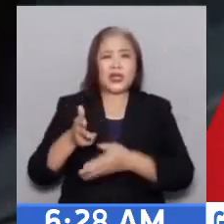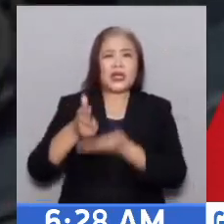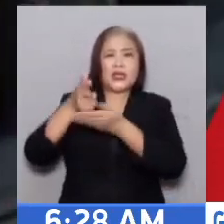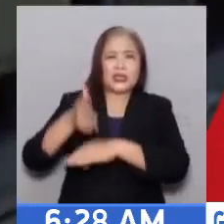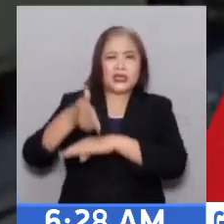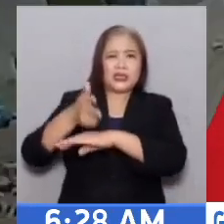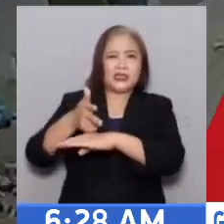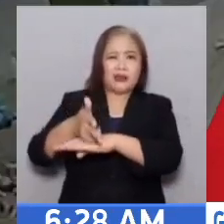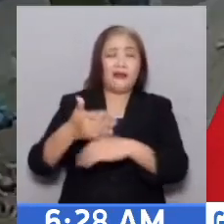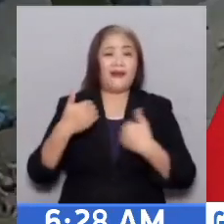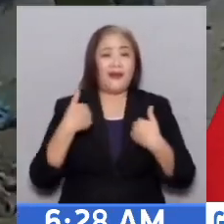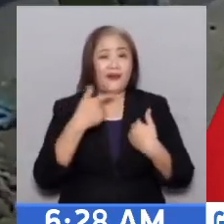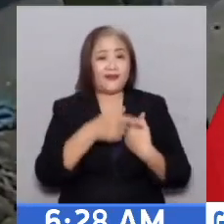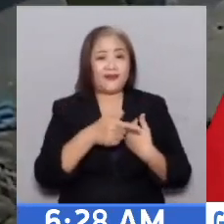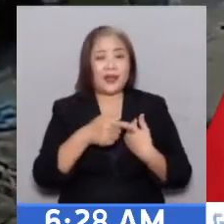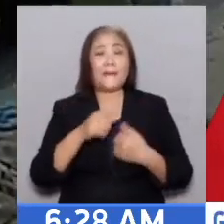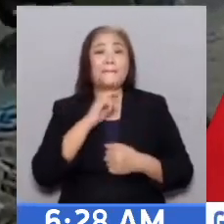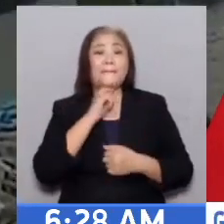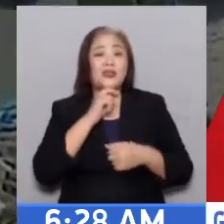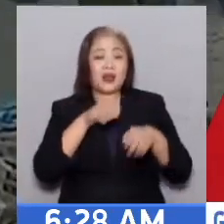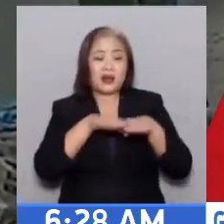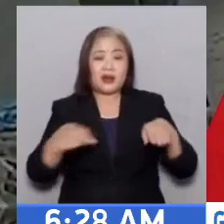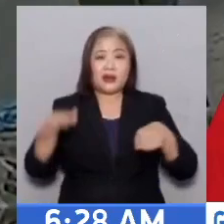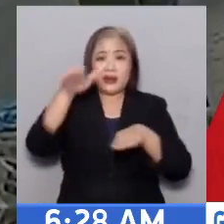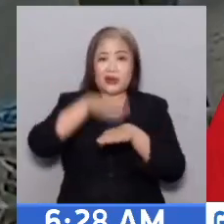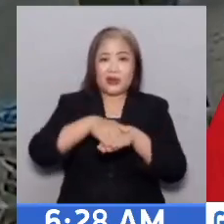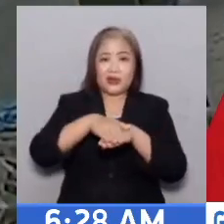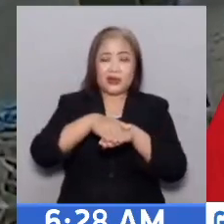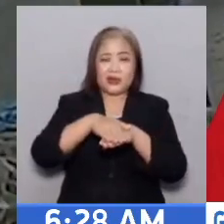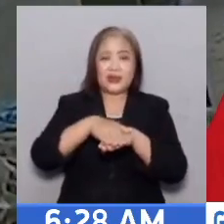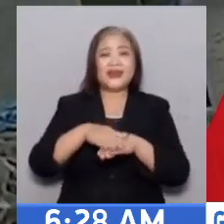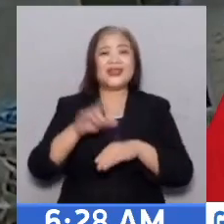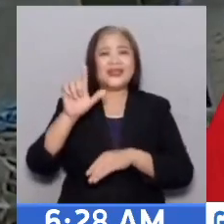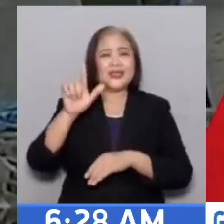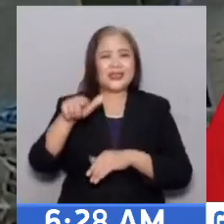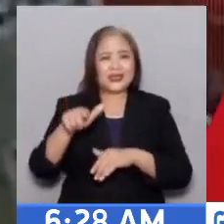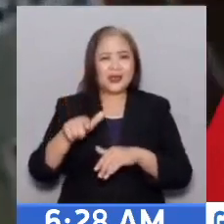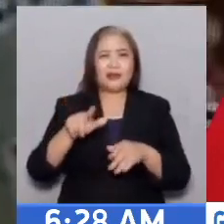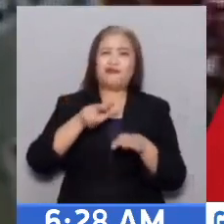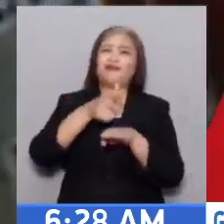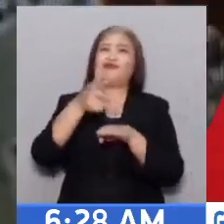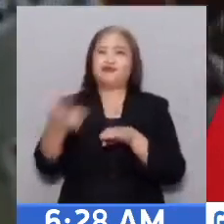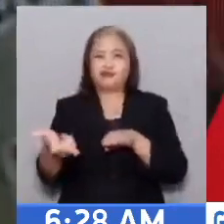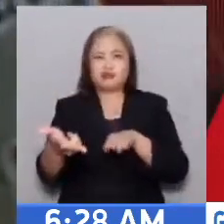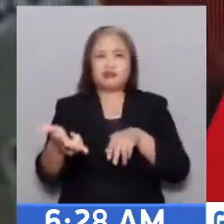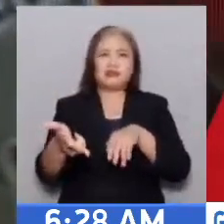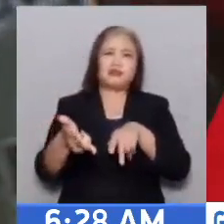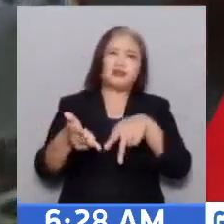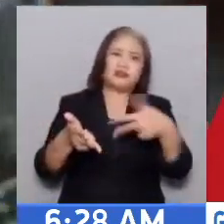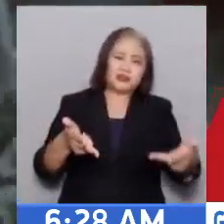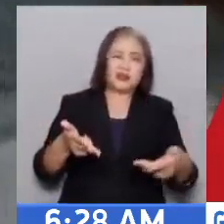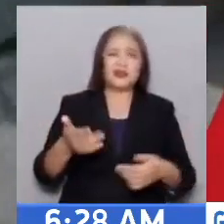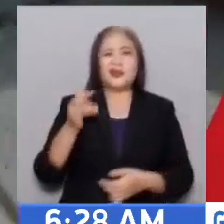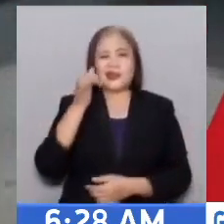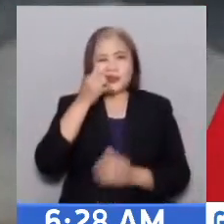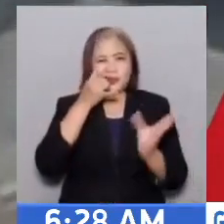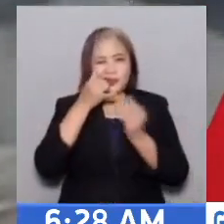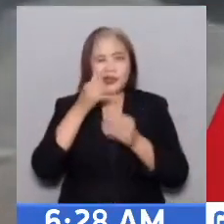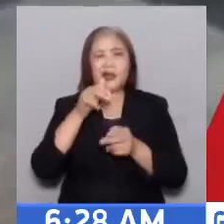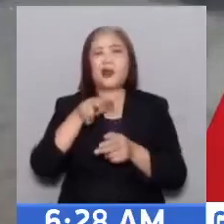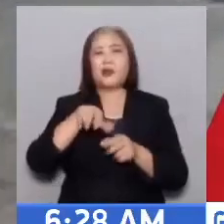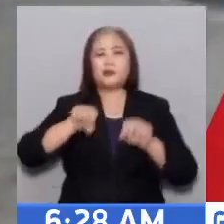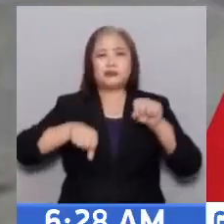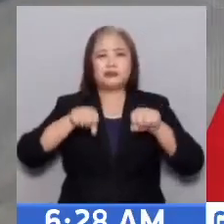plate na nakatakip sa isa pang lubak sa kalsada. Maya-maya pa. Ayun. Huli ka man pagsempla ng isang motorcycle delivery